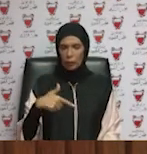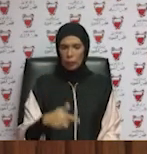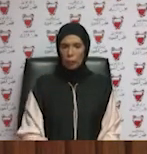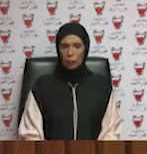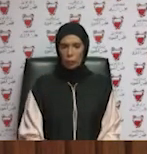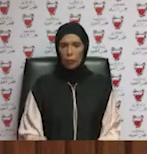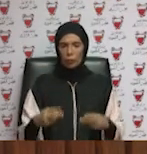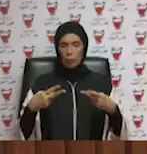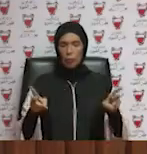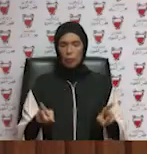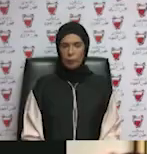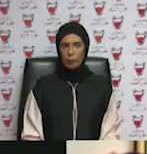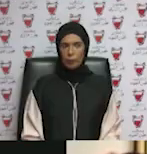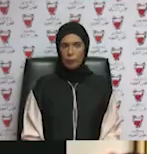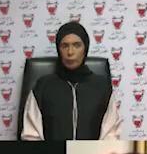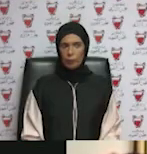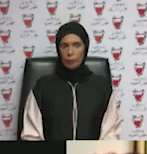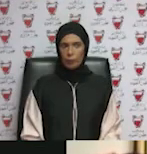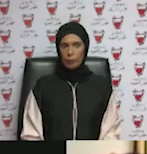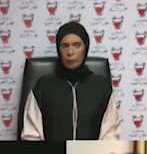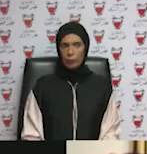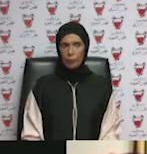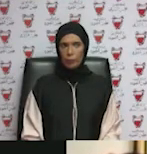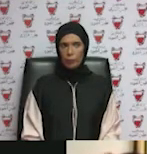2018. الموافقون؟